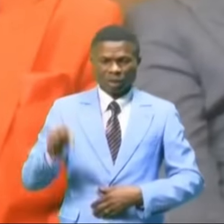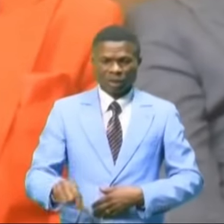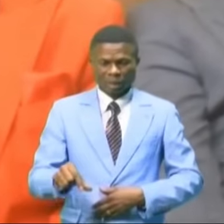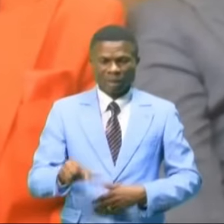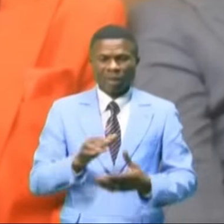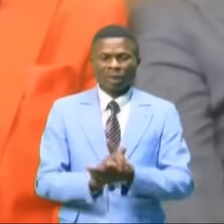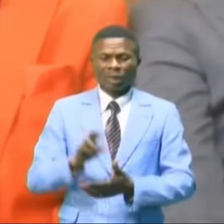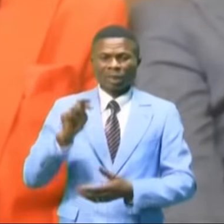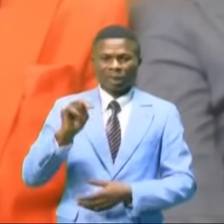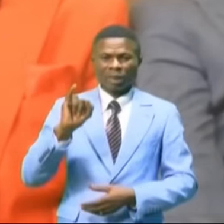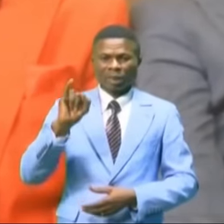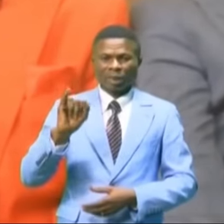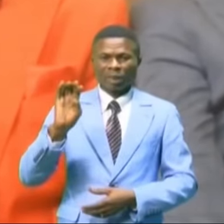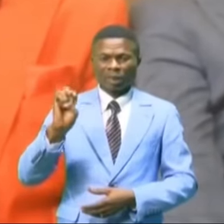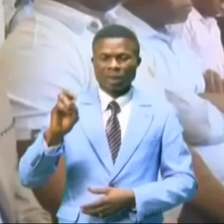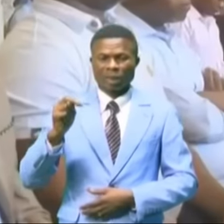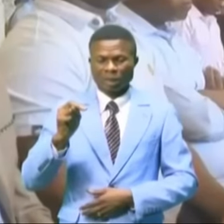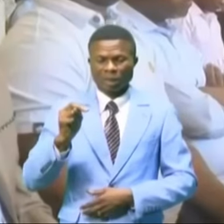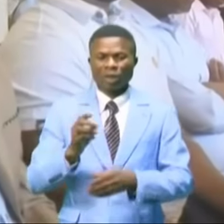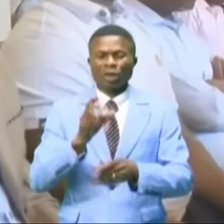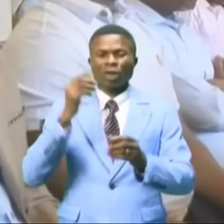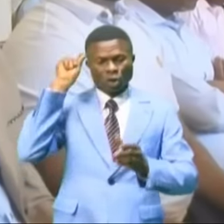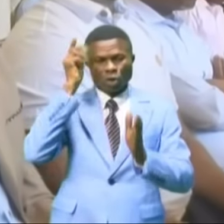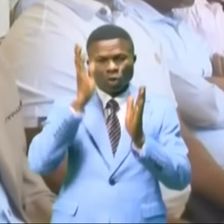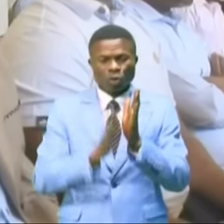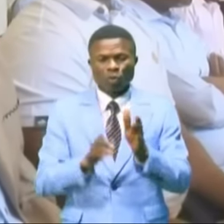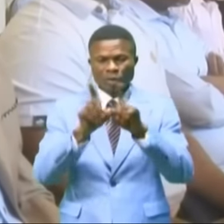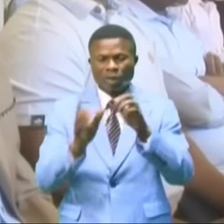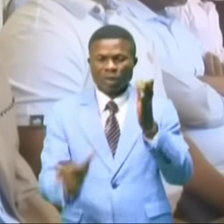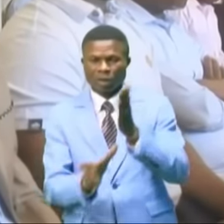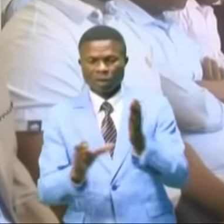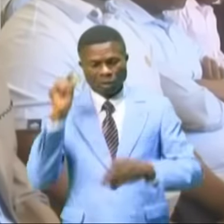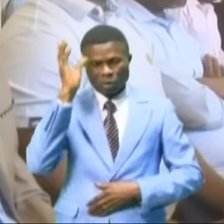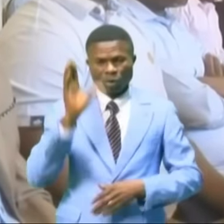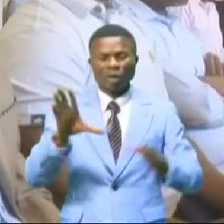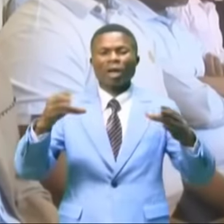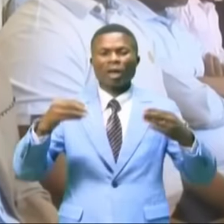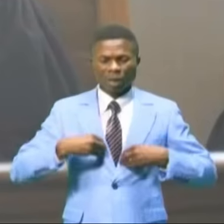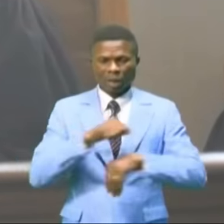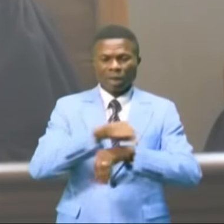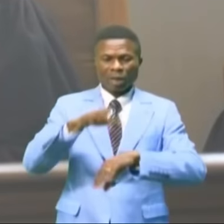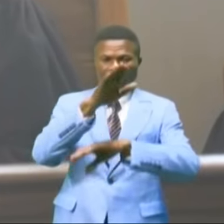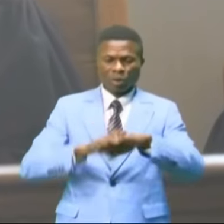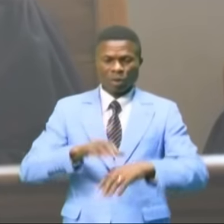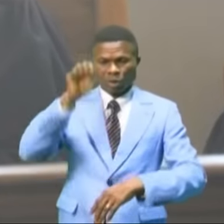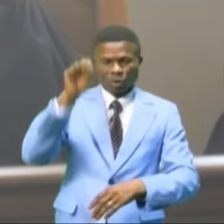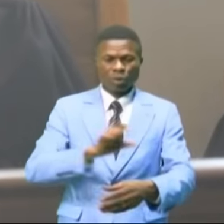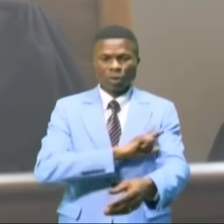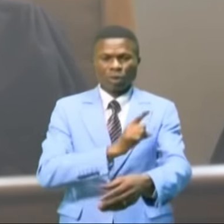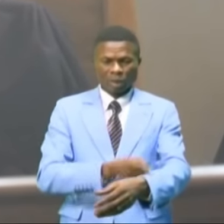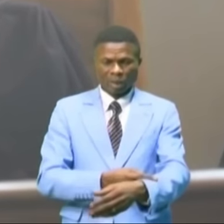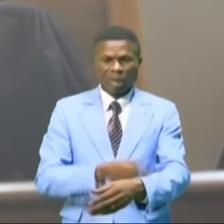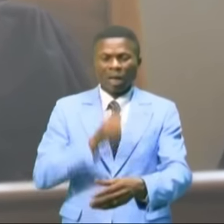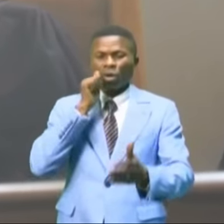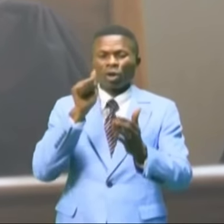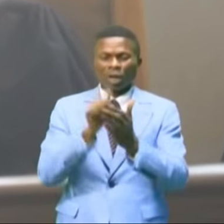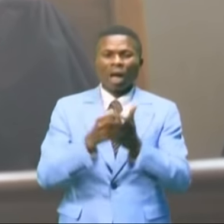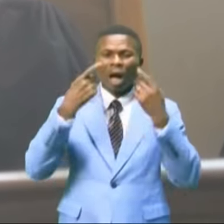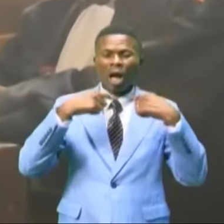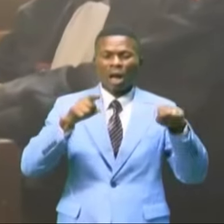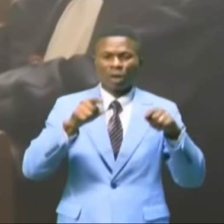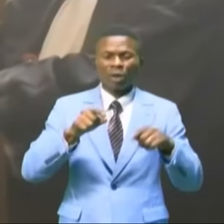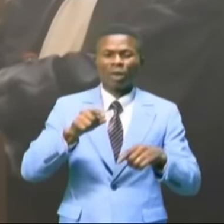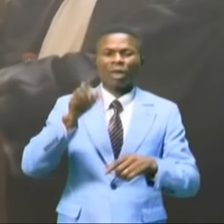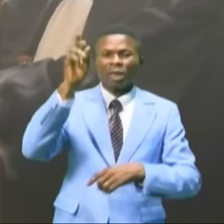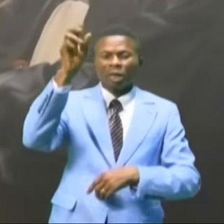Nonyema, respectivement gouverneur et vice-gouverneur, ont été confirmés élus par la Cour d'appel du Sud Kivu. L'arrêt les proclamant